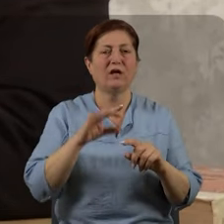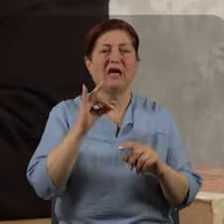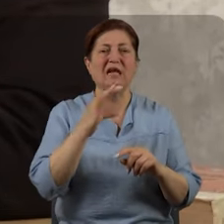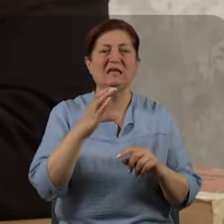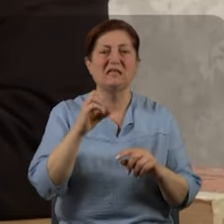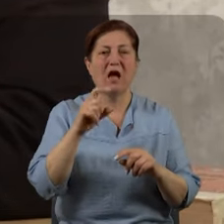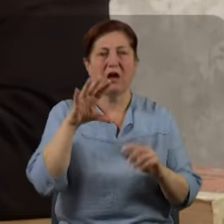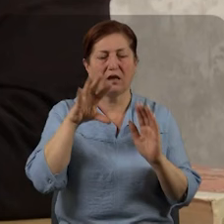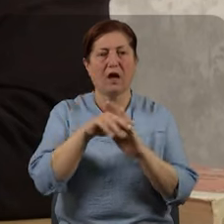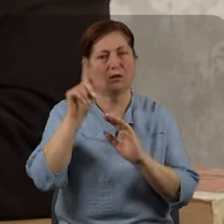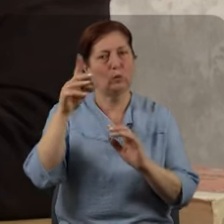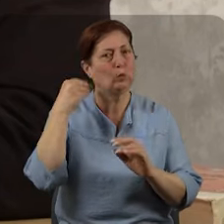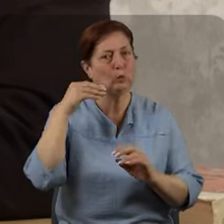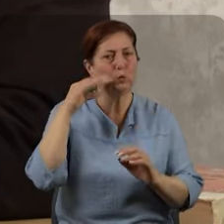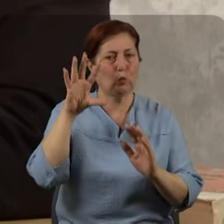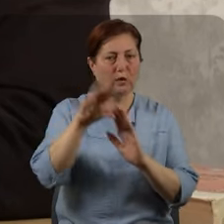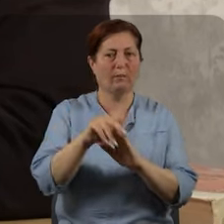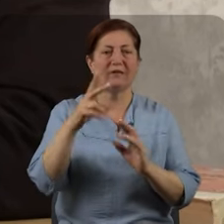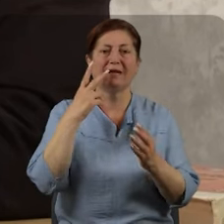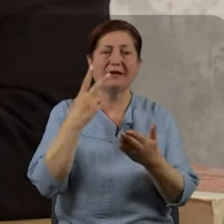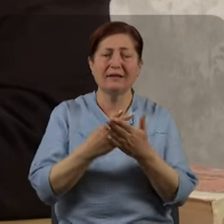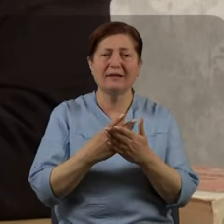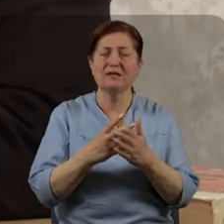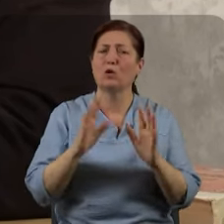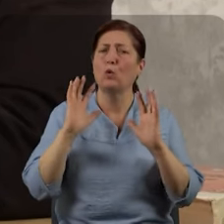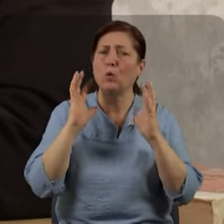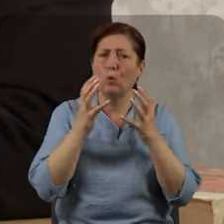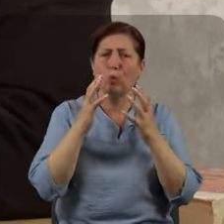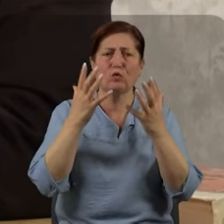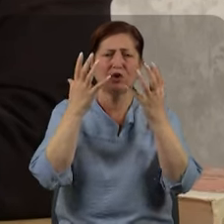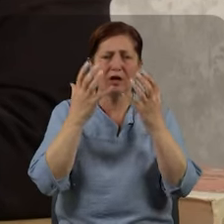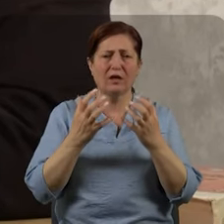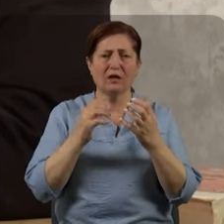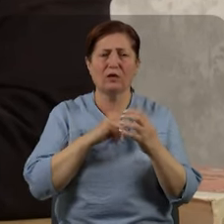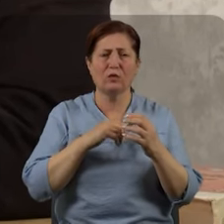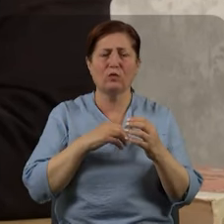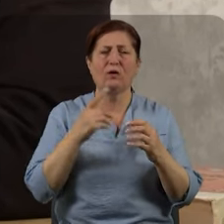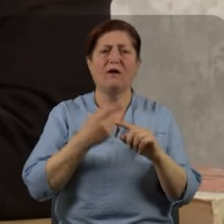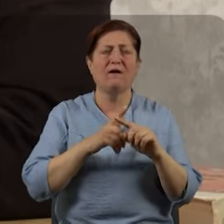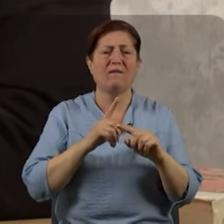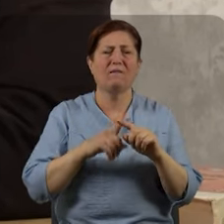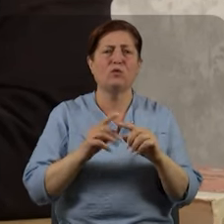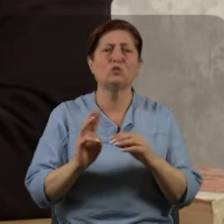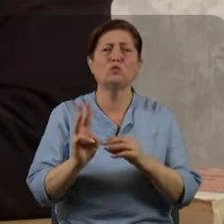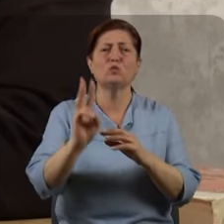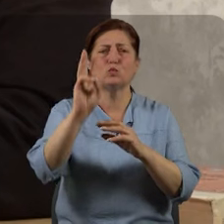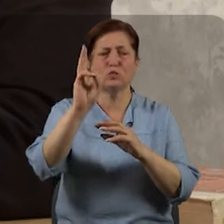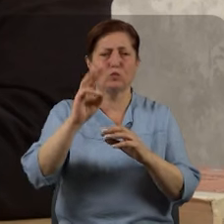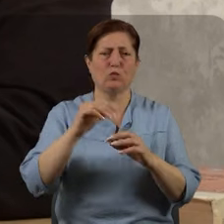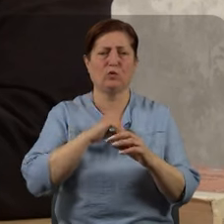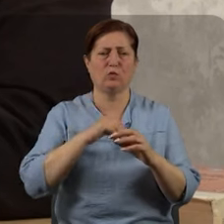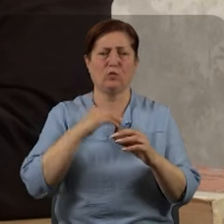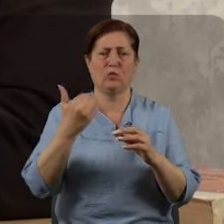պոլիսում։ Կտեսնեմ, ահա լուր երեկոյին, բարակ ծուխկելնի իմ հոր օջախեն, և ուրիներս